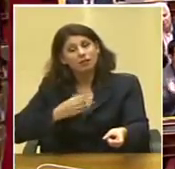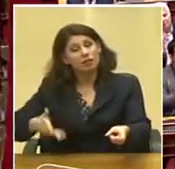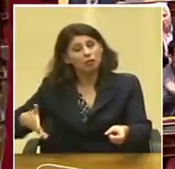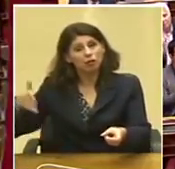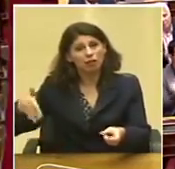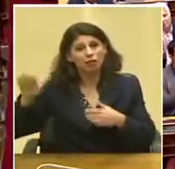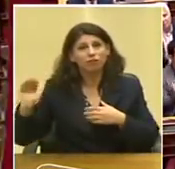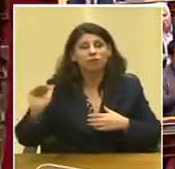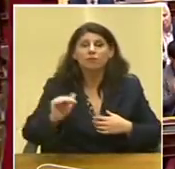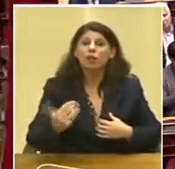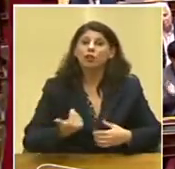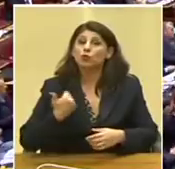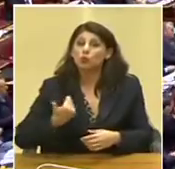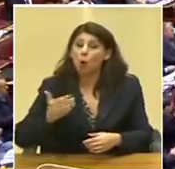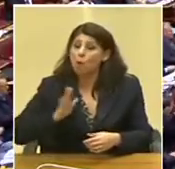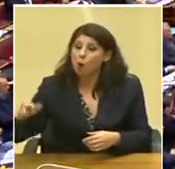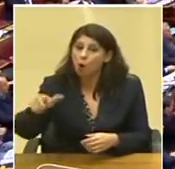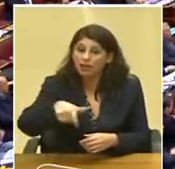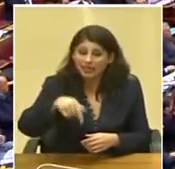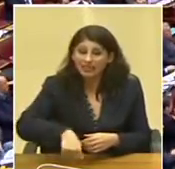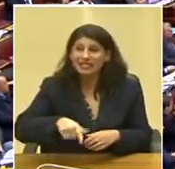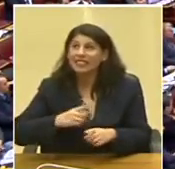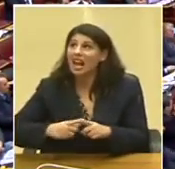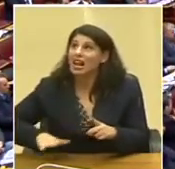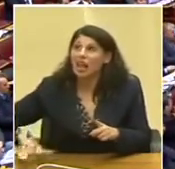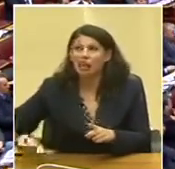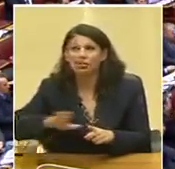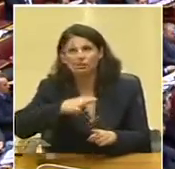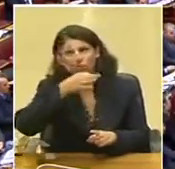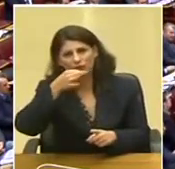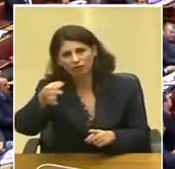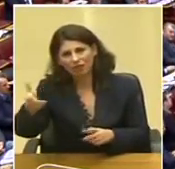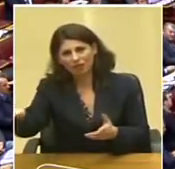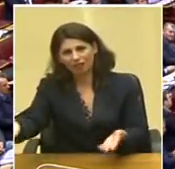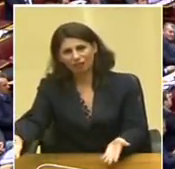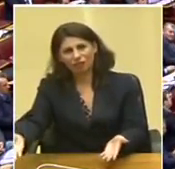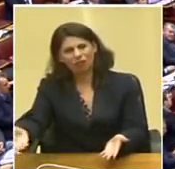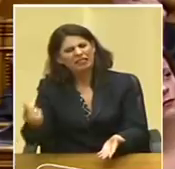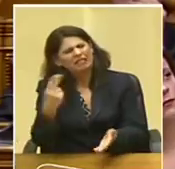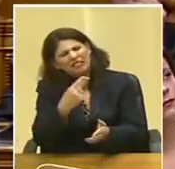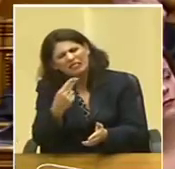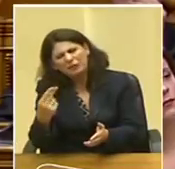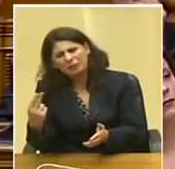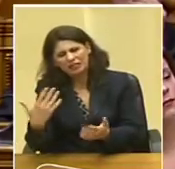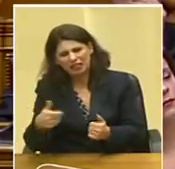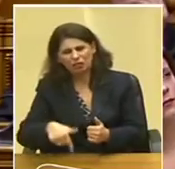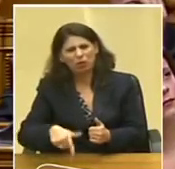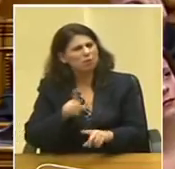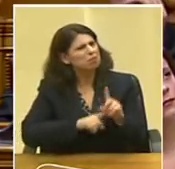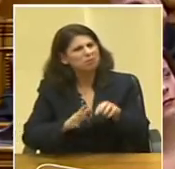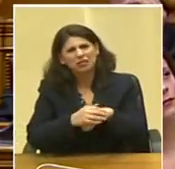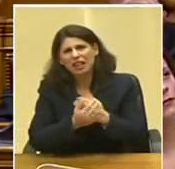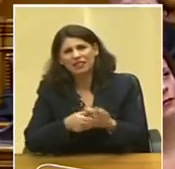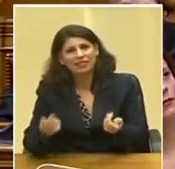απευθυνθήκατε στους νέους πολίτες αυτής της χώρας λέγοντας το εξής αμίμητο: τι σημασία έχει τώρα, ποιος νοιάζεται για το